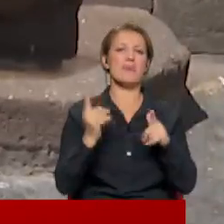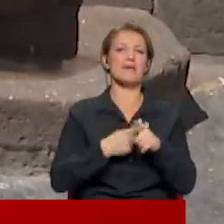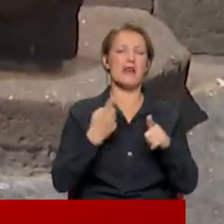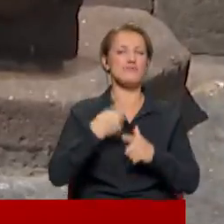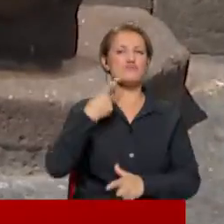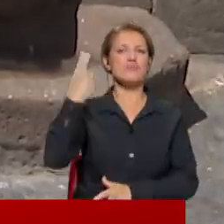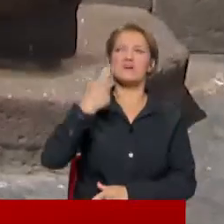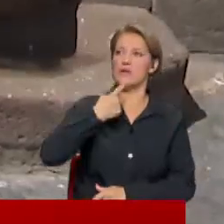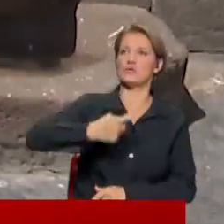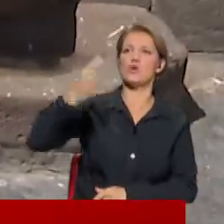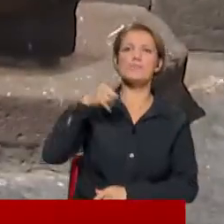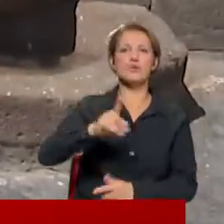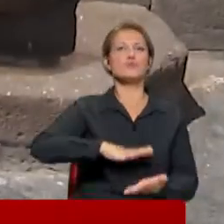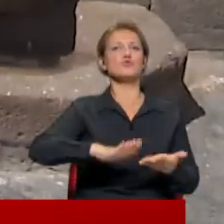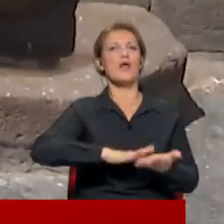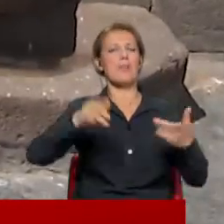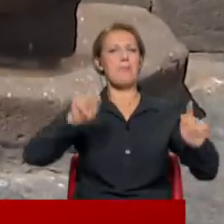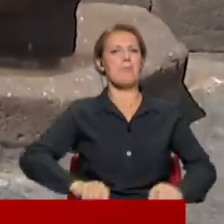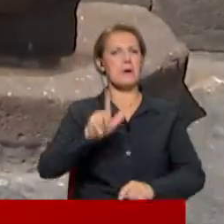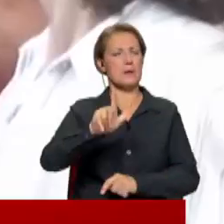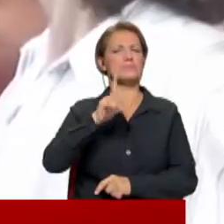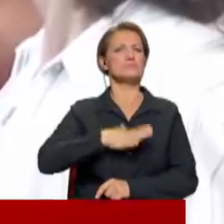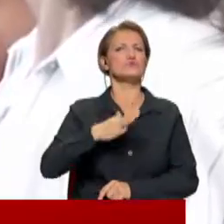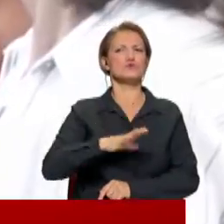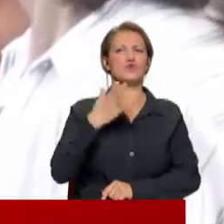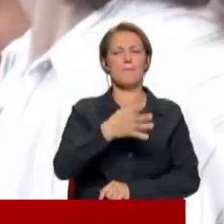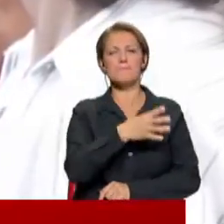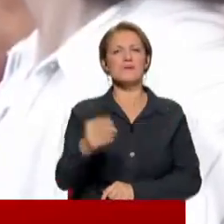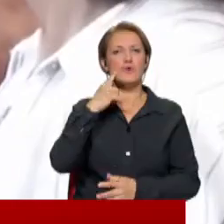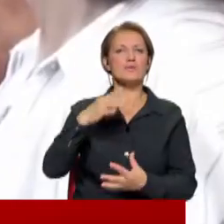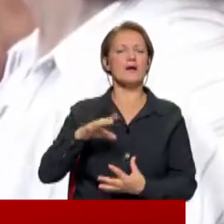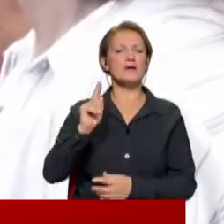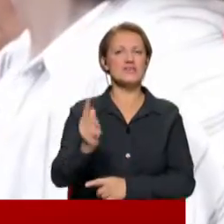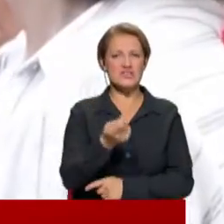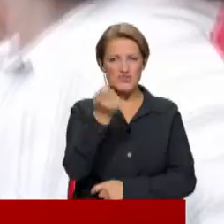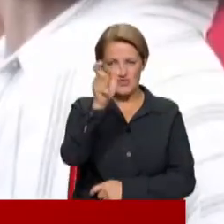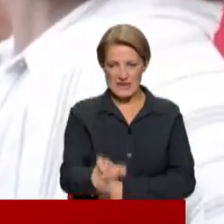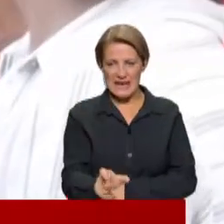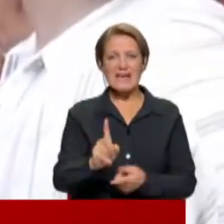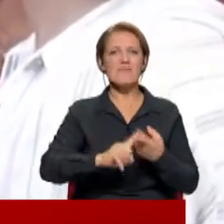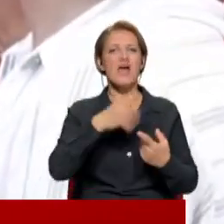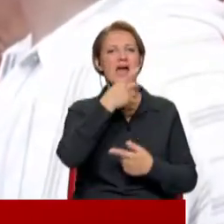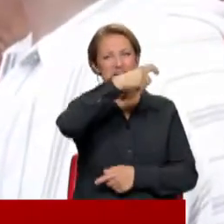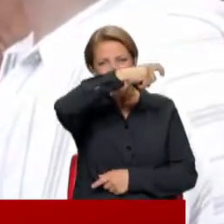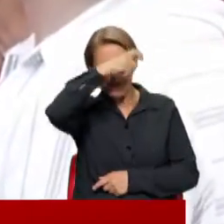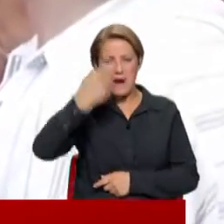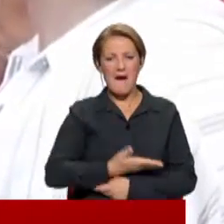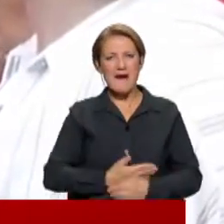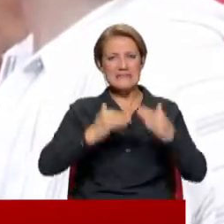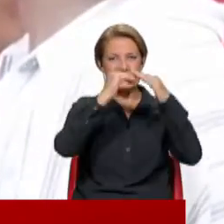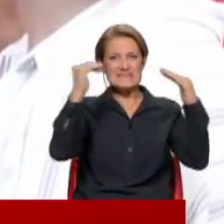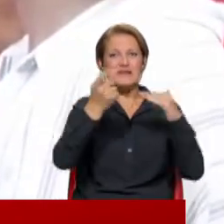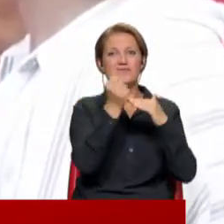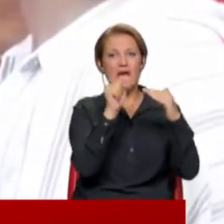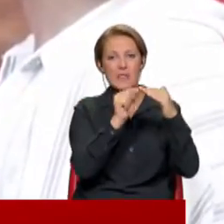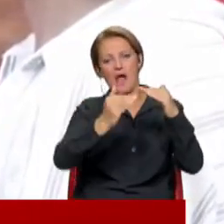Cumhurbaşkanı'na söyleyin. Buna bir düzenleme getirmesini istiyorum. Milyonlarca işçiyi ve emekçiyi açlık sınırının altındaki